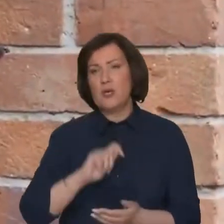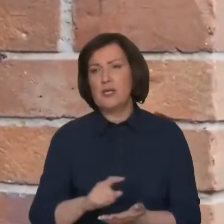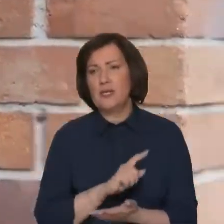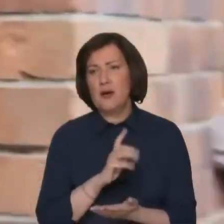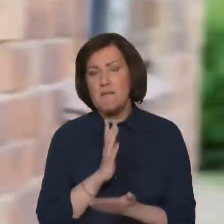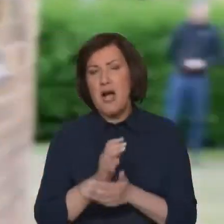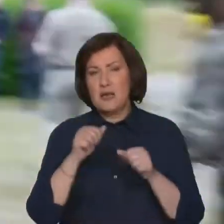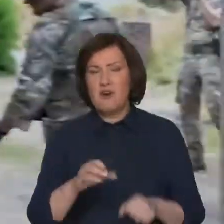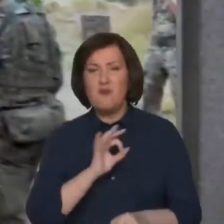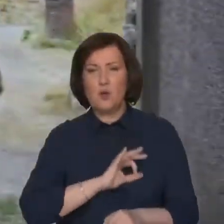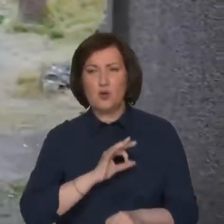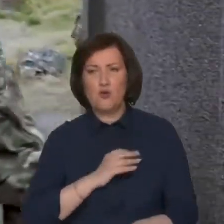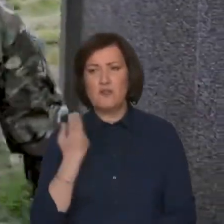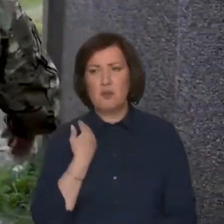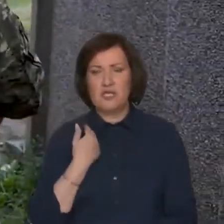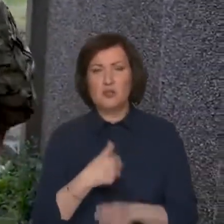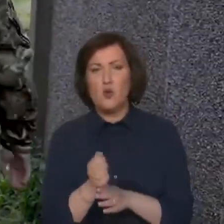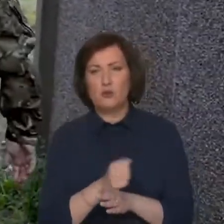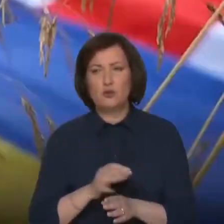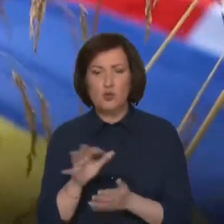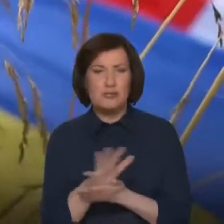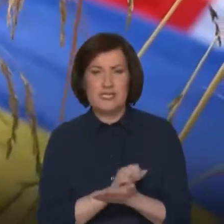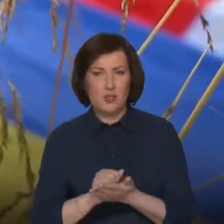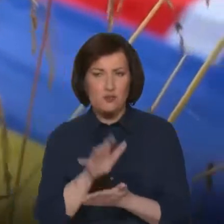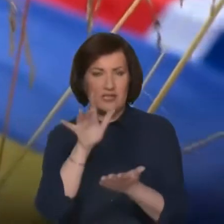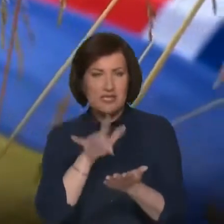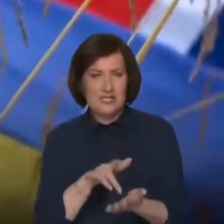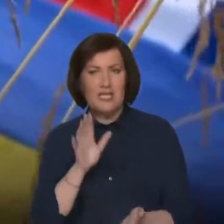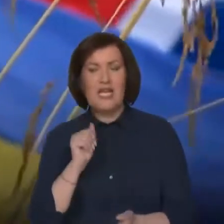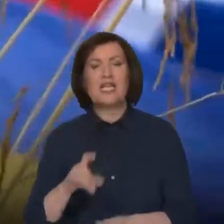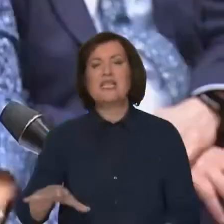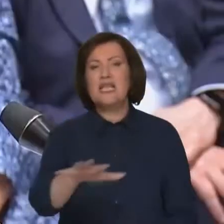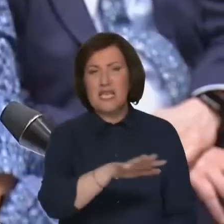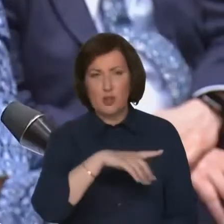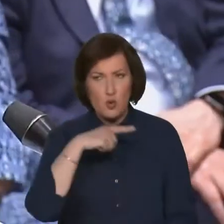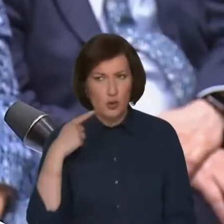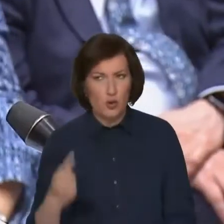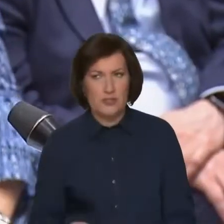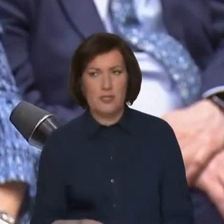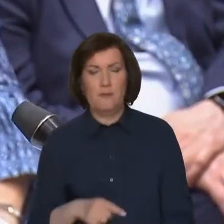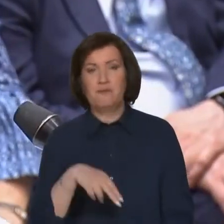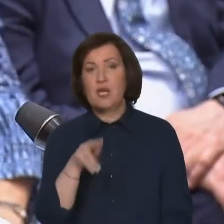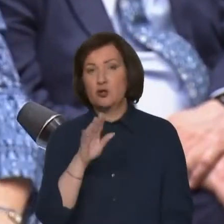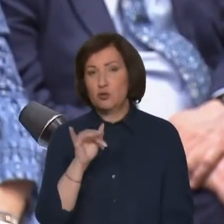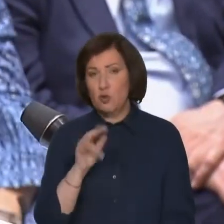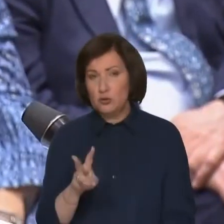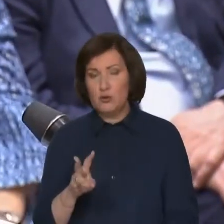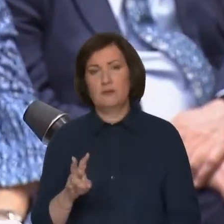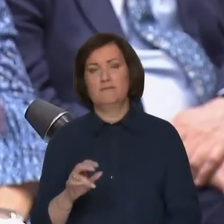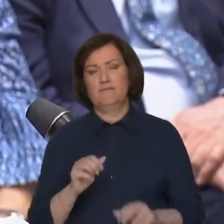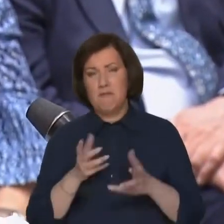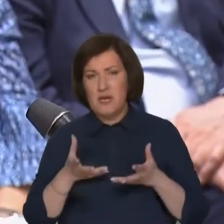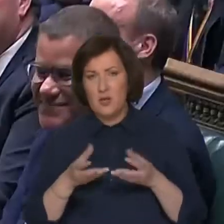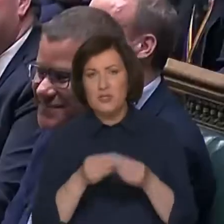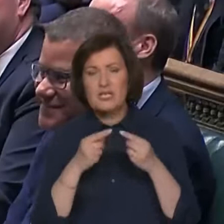має право використовувати британське озброєння, щоб знищувати цілі і на території Росії. Джонсон намагався